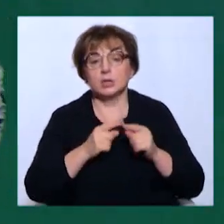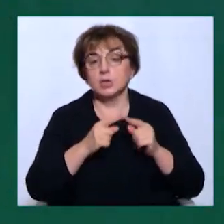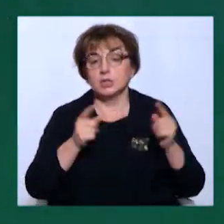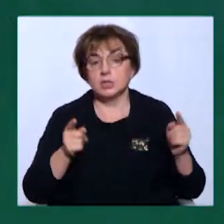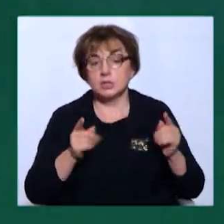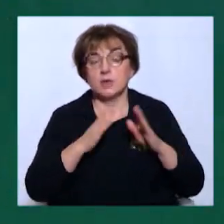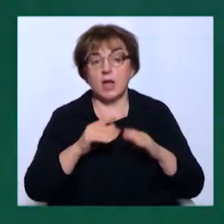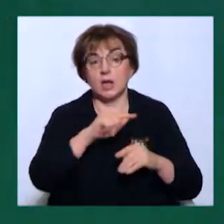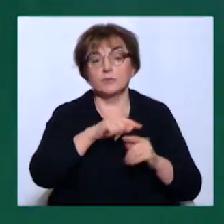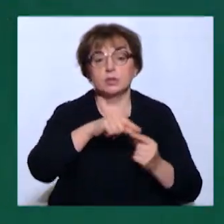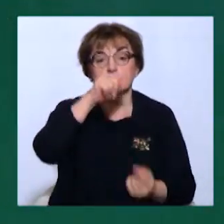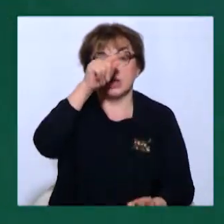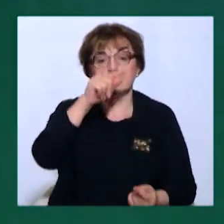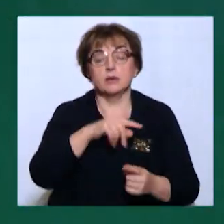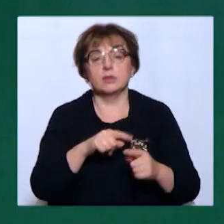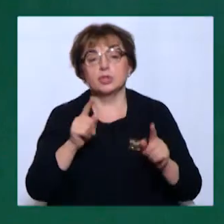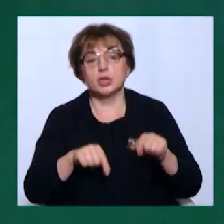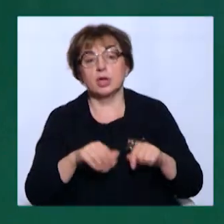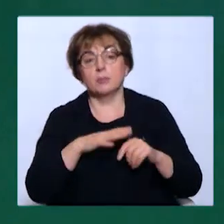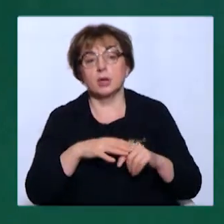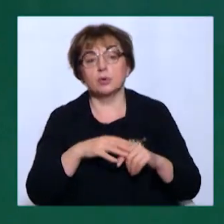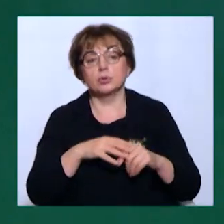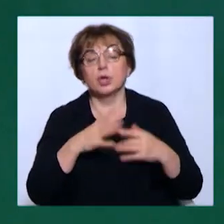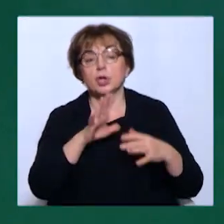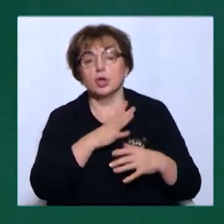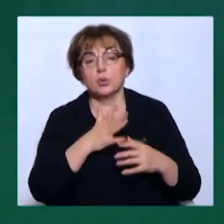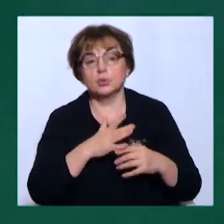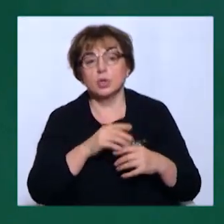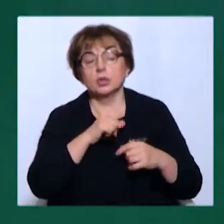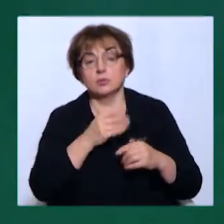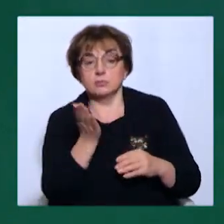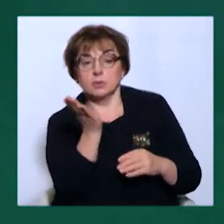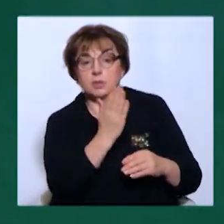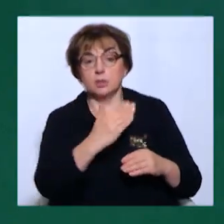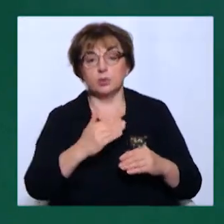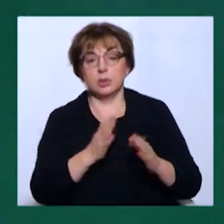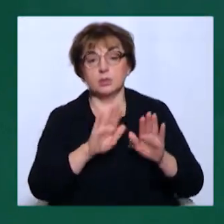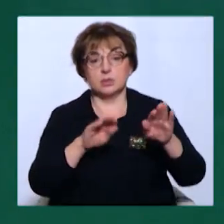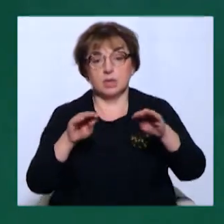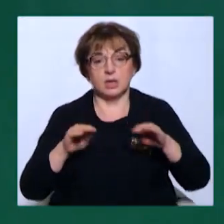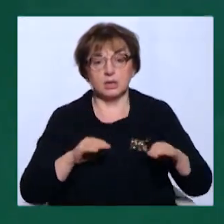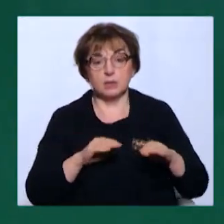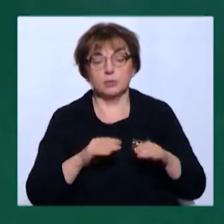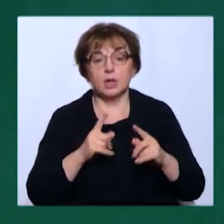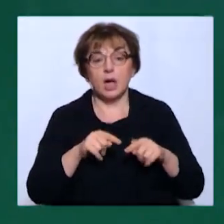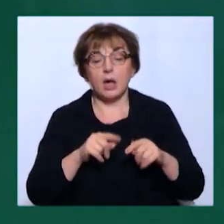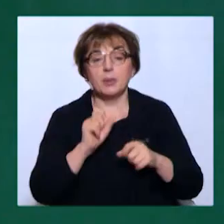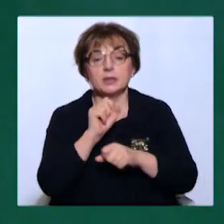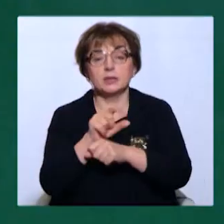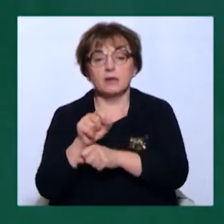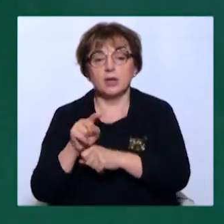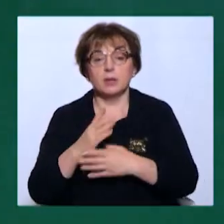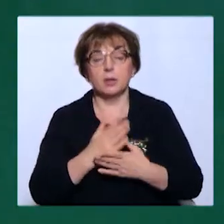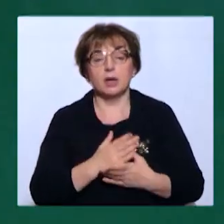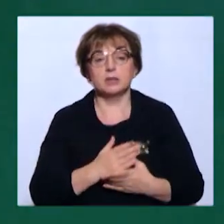მიმართულება, განივი მიმართულება და ასე შეიძლება იყოს ირიბულათაც იყოს განლაგებული და ამათი ფუნქცია